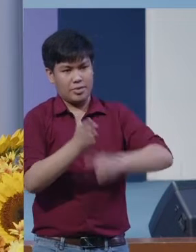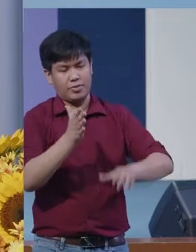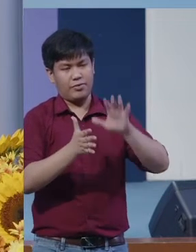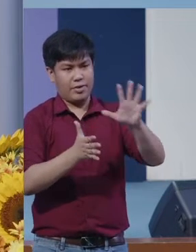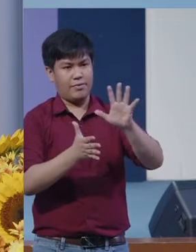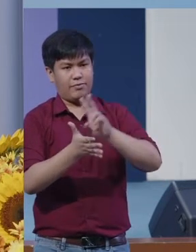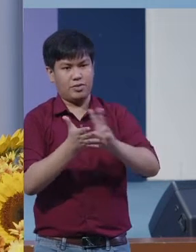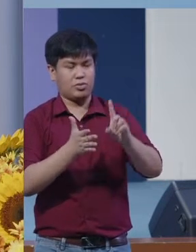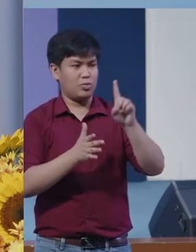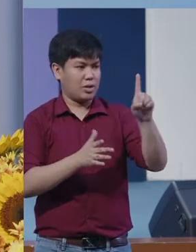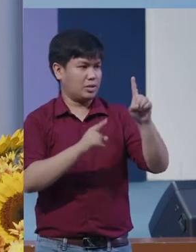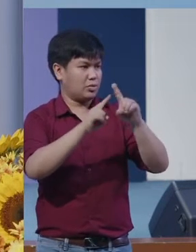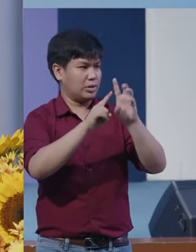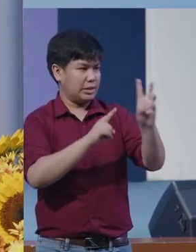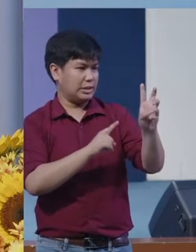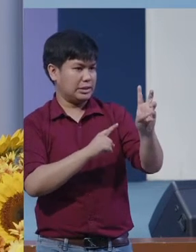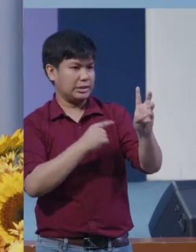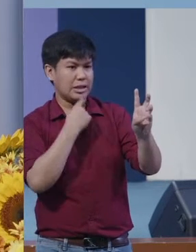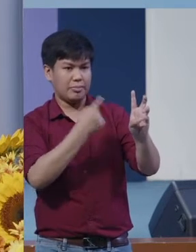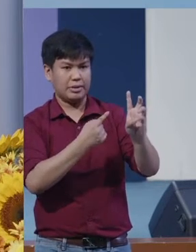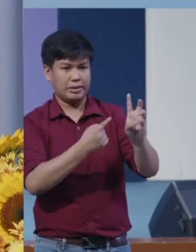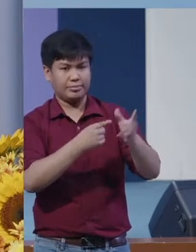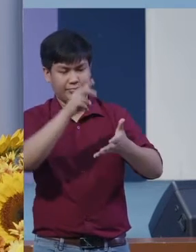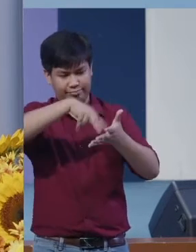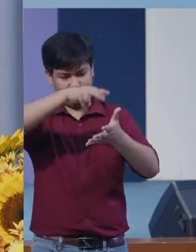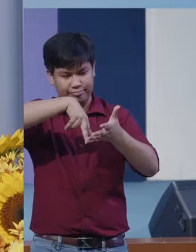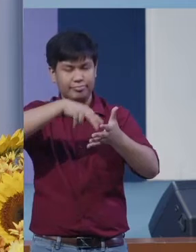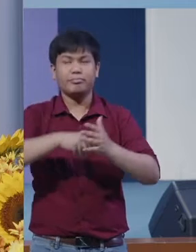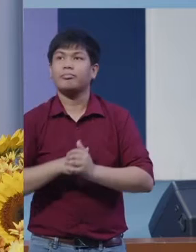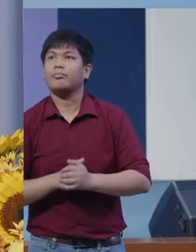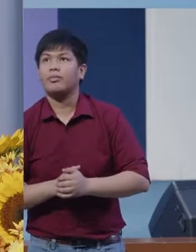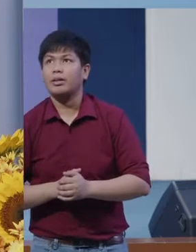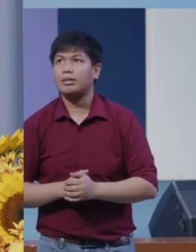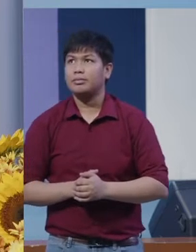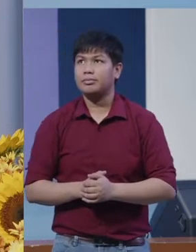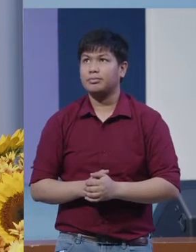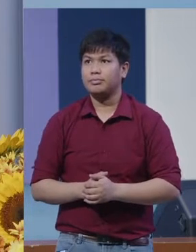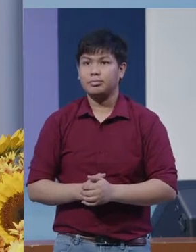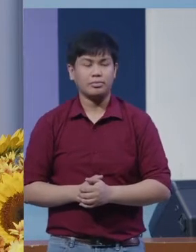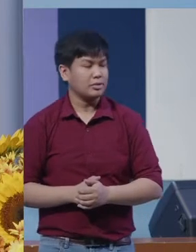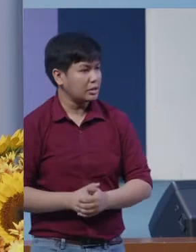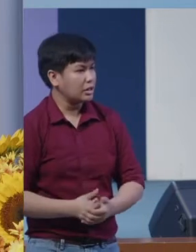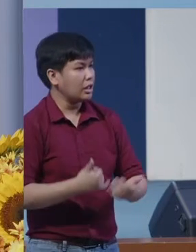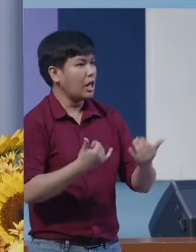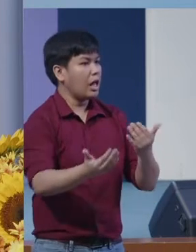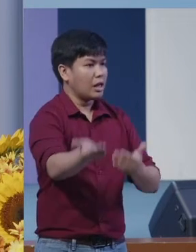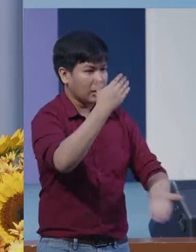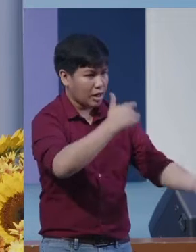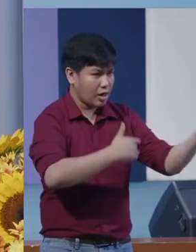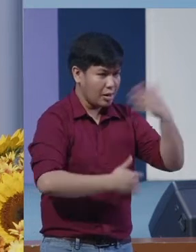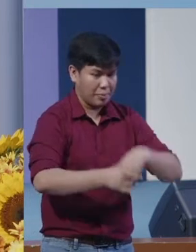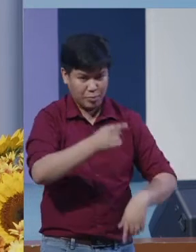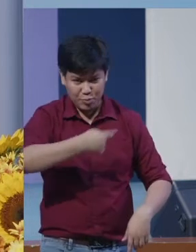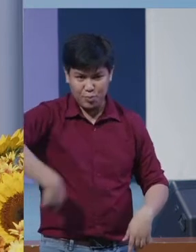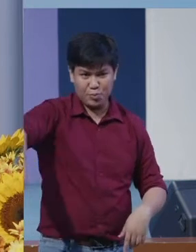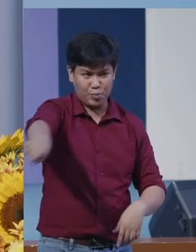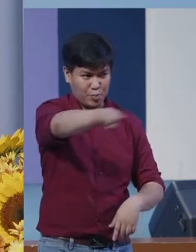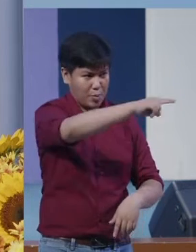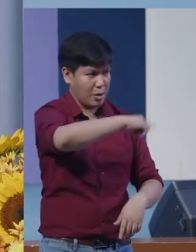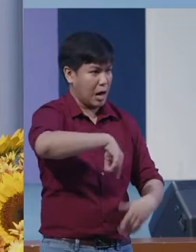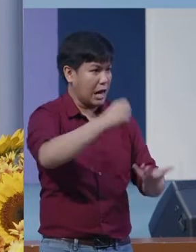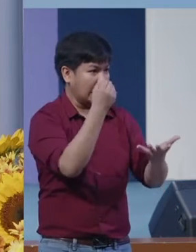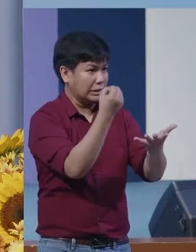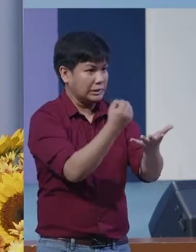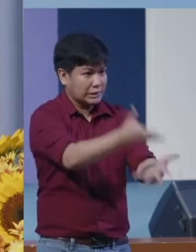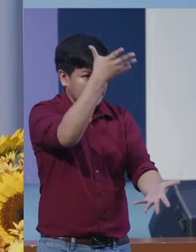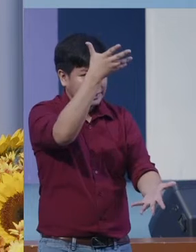Verse 1 to 6. Babasahin ko ang ilang verses. Come now, you rich, weep and howl